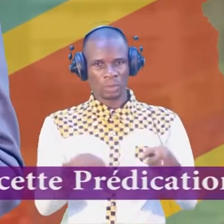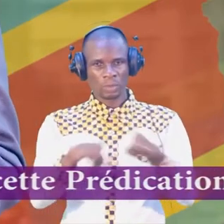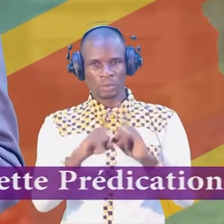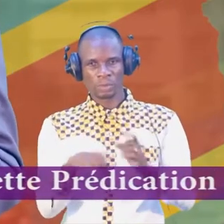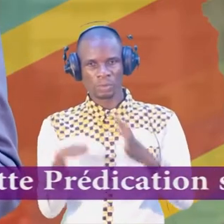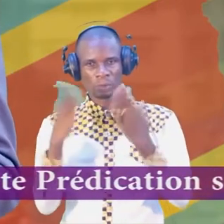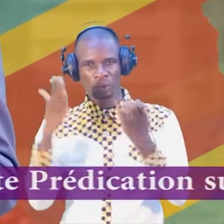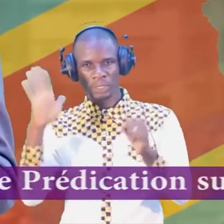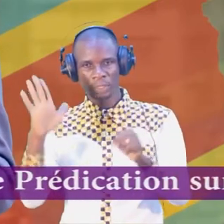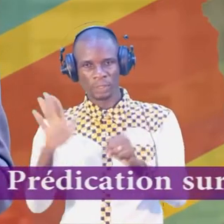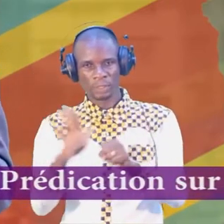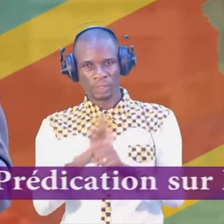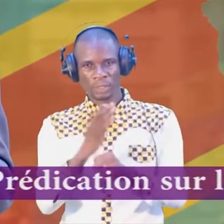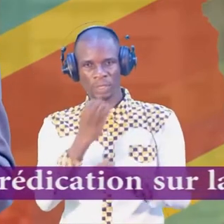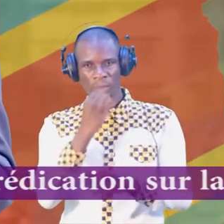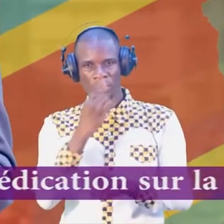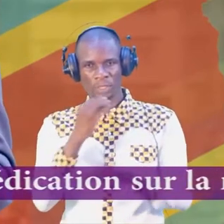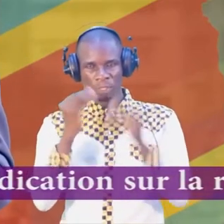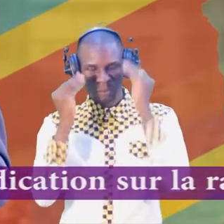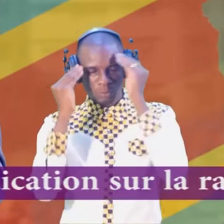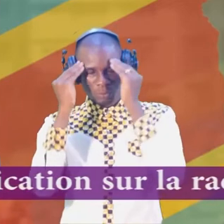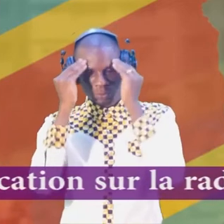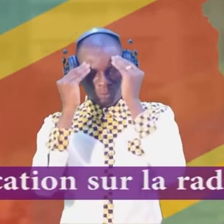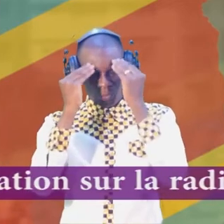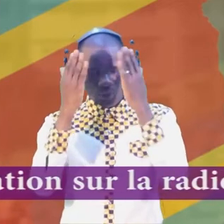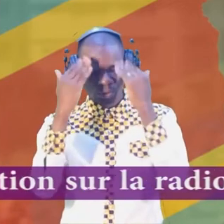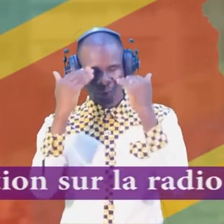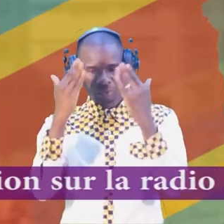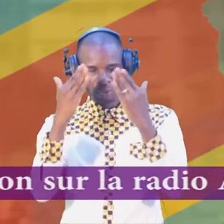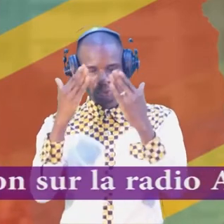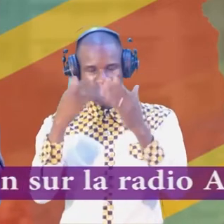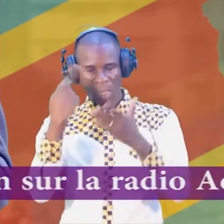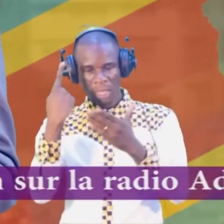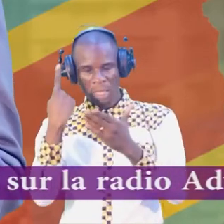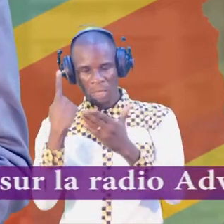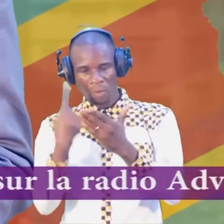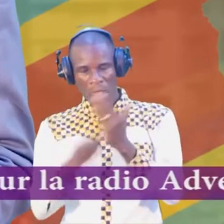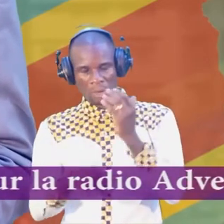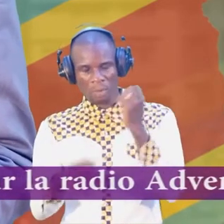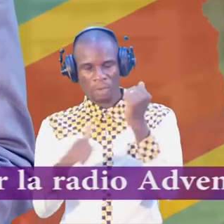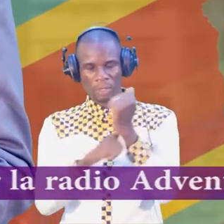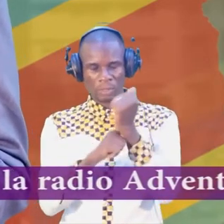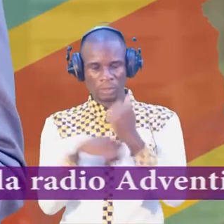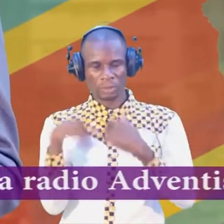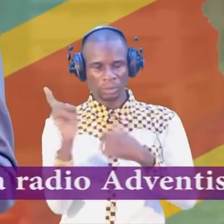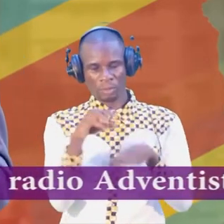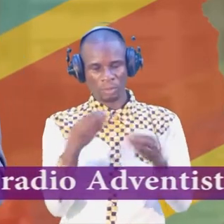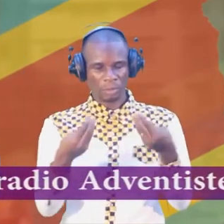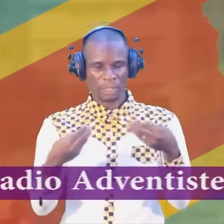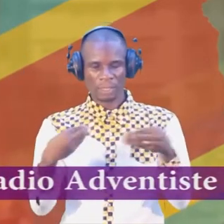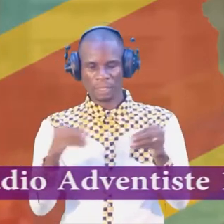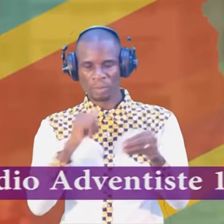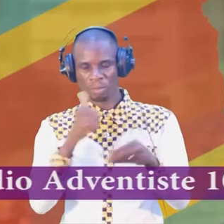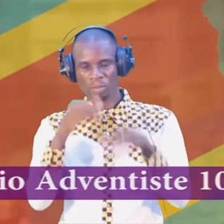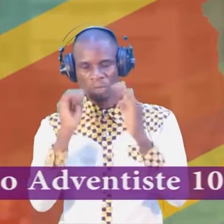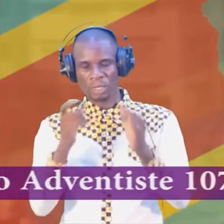na anaitimiza kwa sababu mapenzi yake na kutaka kwake kwamba mtu mmoja